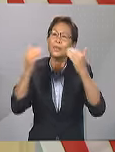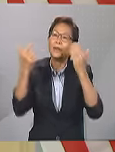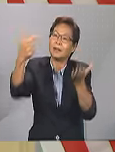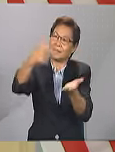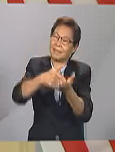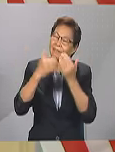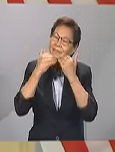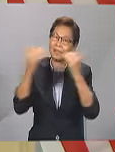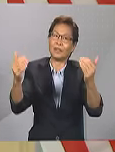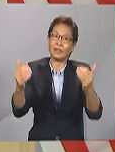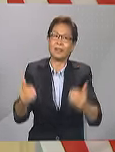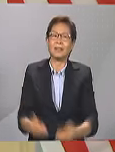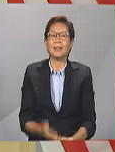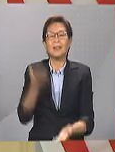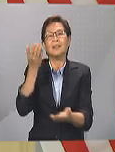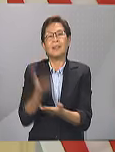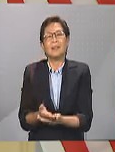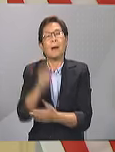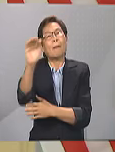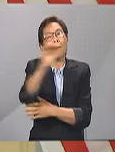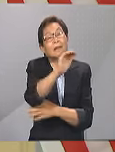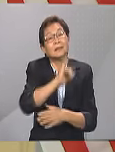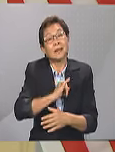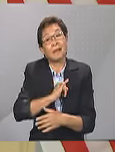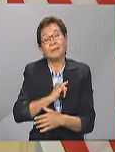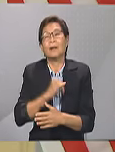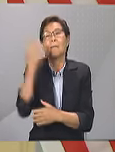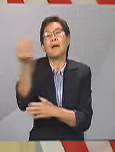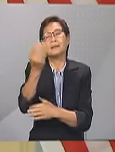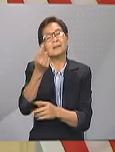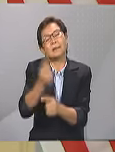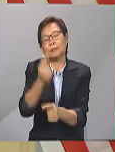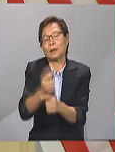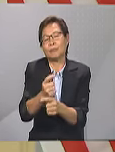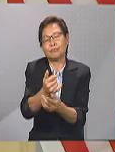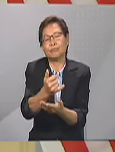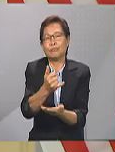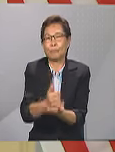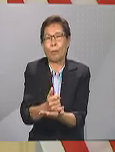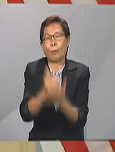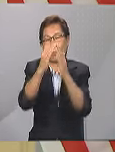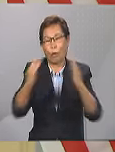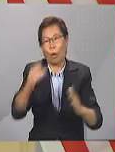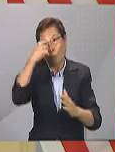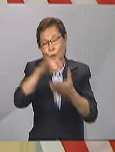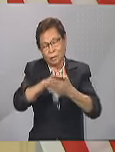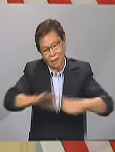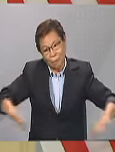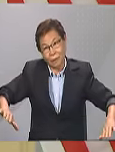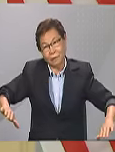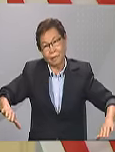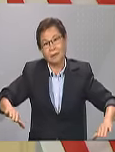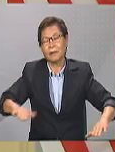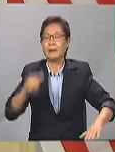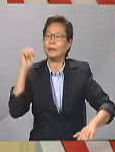lagi Hai jeroan saya cuci biasa terus kekal di rumah demi keselamatan